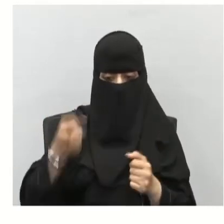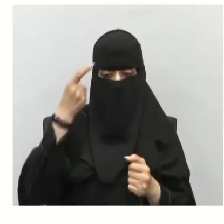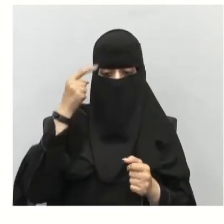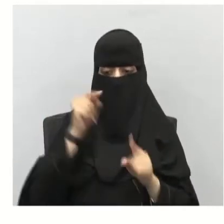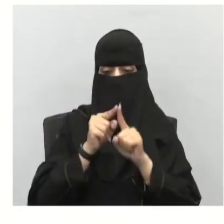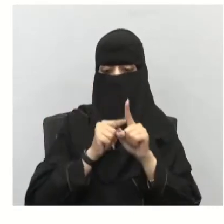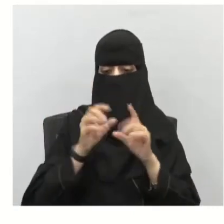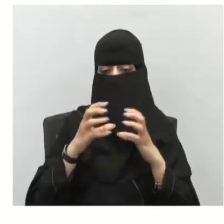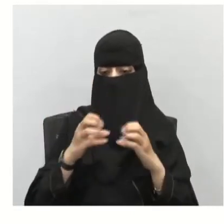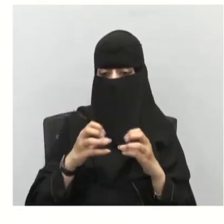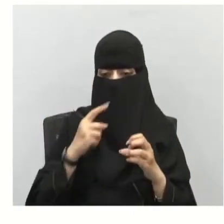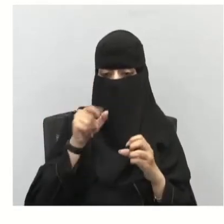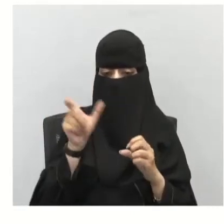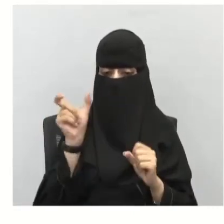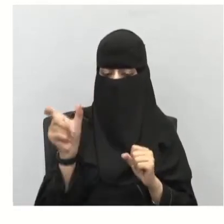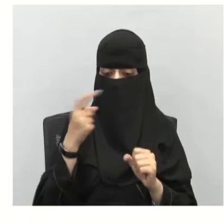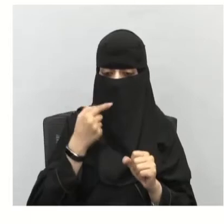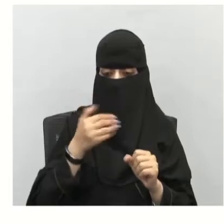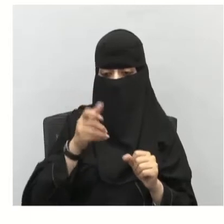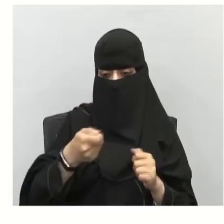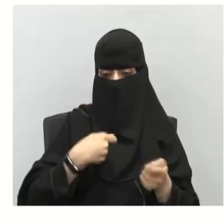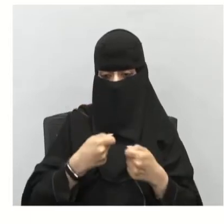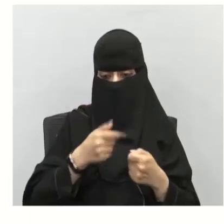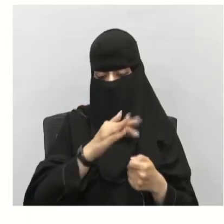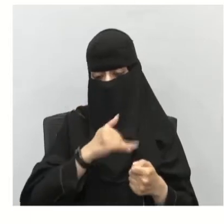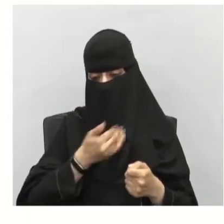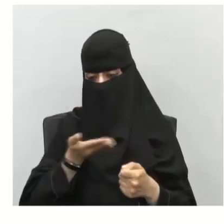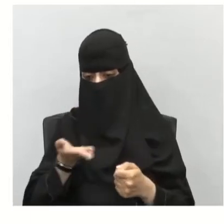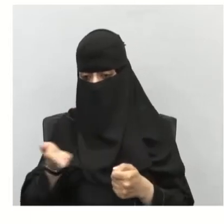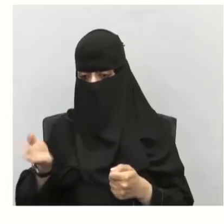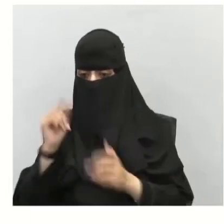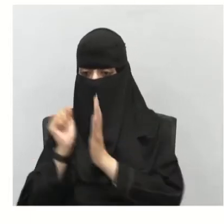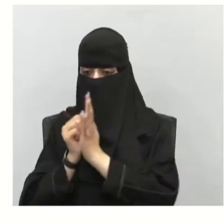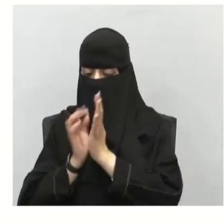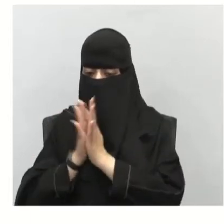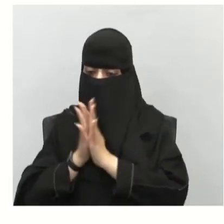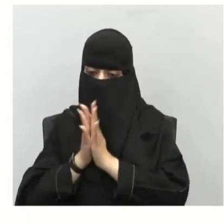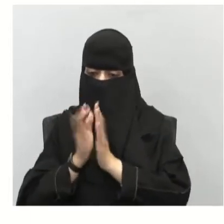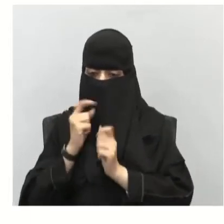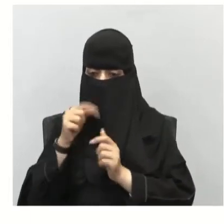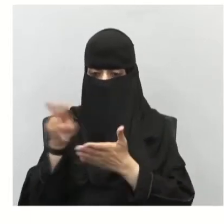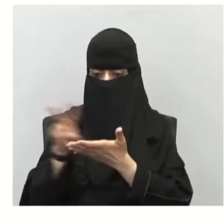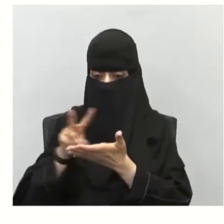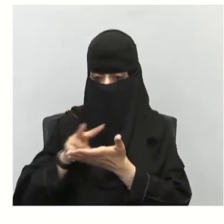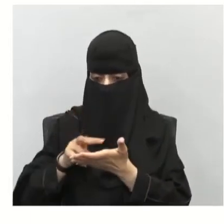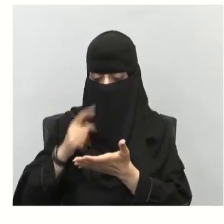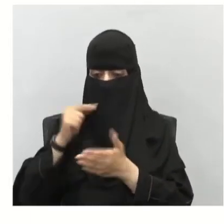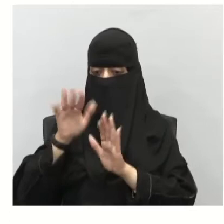اشترى فواز القصة وعاد إلى البيت مشتاقا لقراءتها. وفي